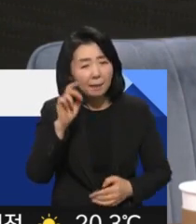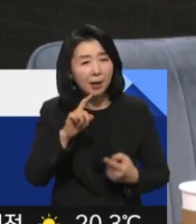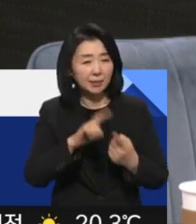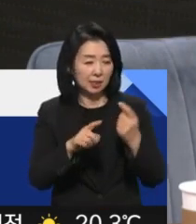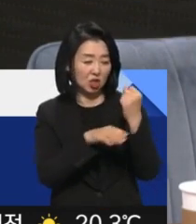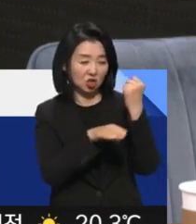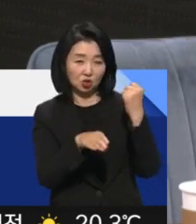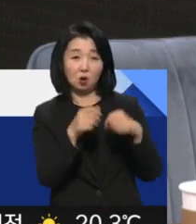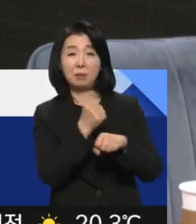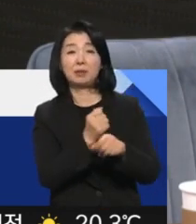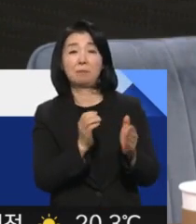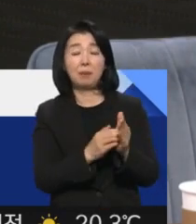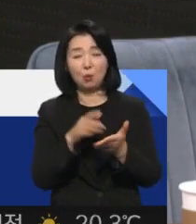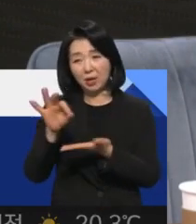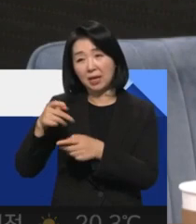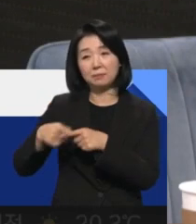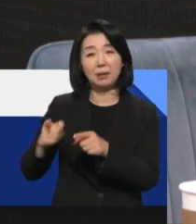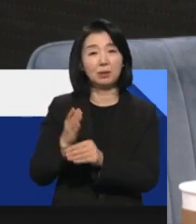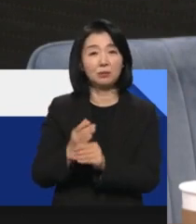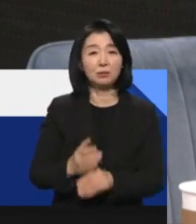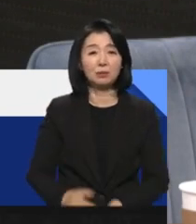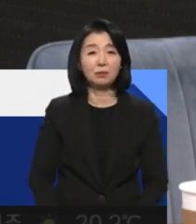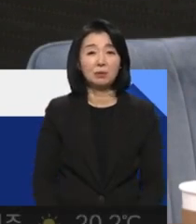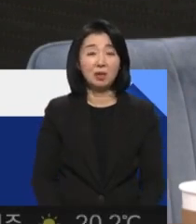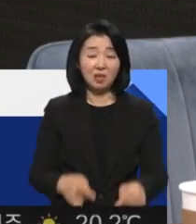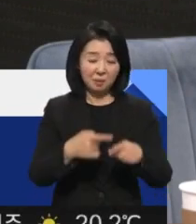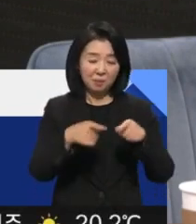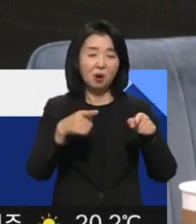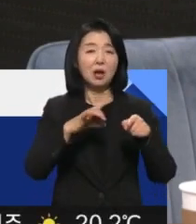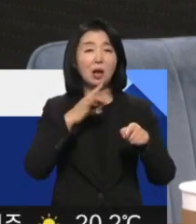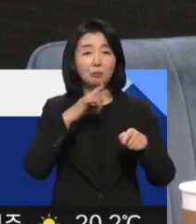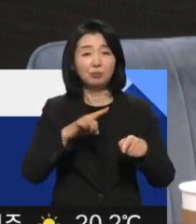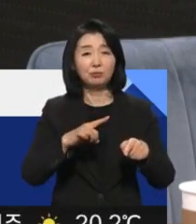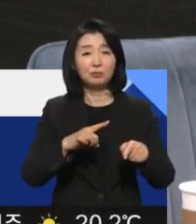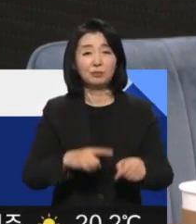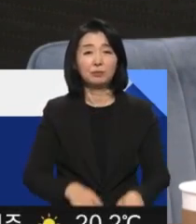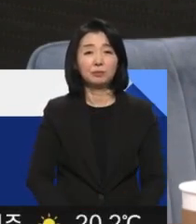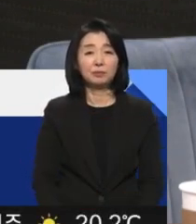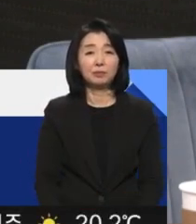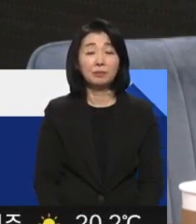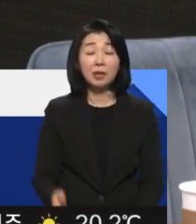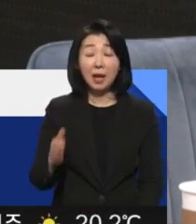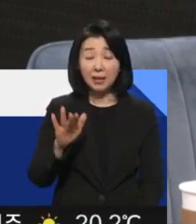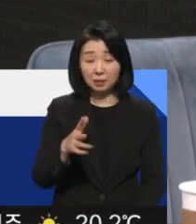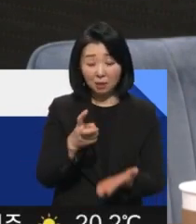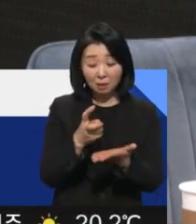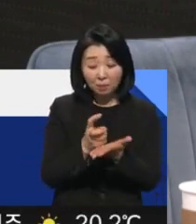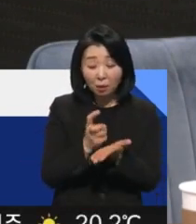그러니까 여기는 가치 판단을 하고 있어요. 평가를 하는 겁니다. 제 행위에 대해서. 근데